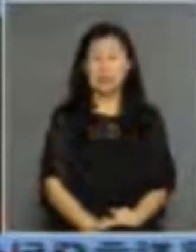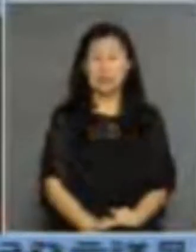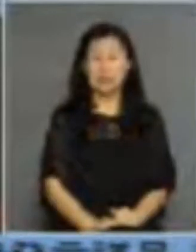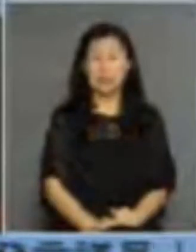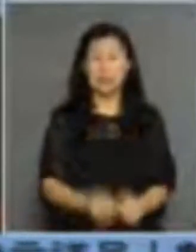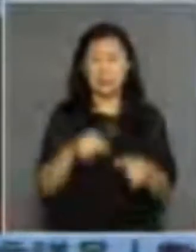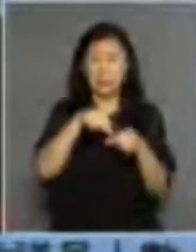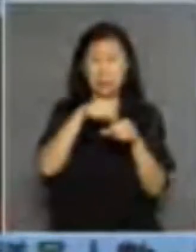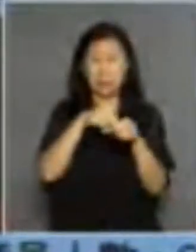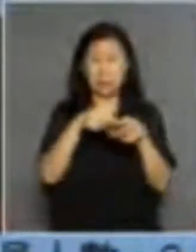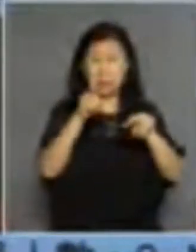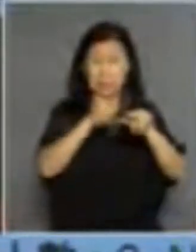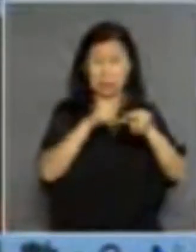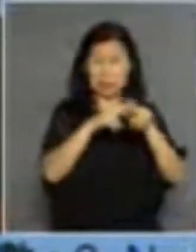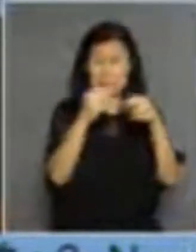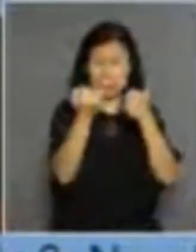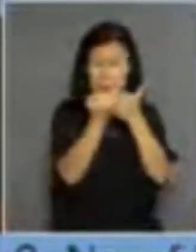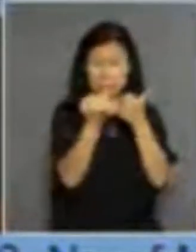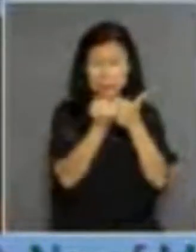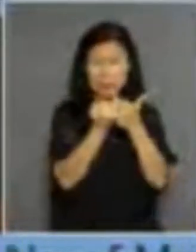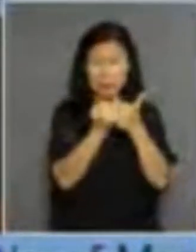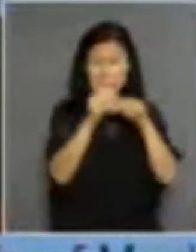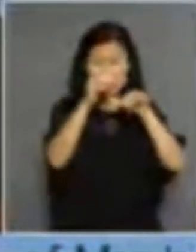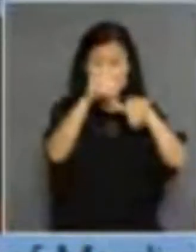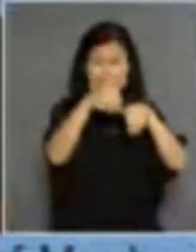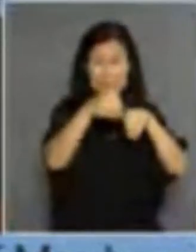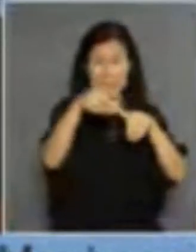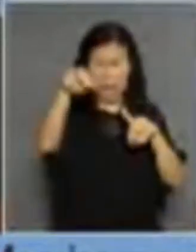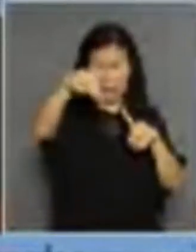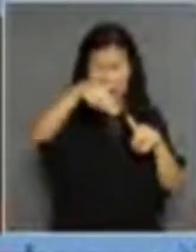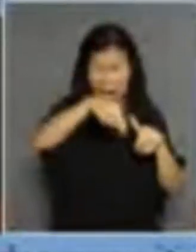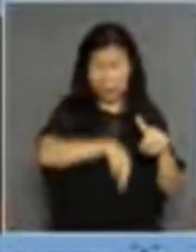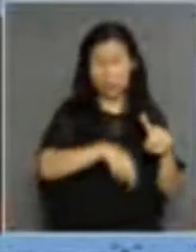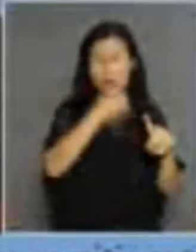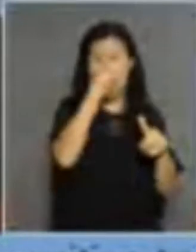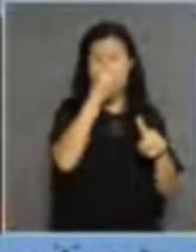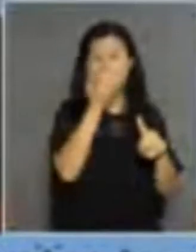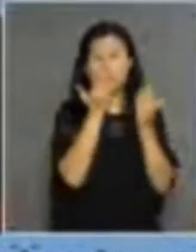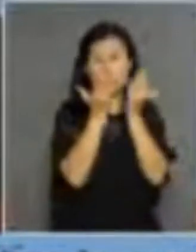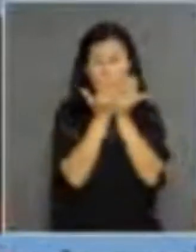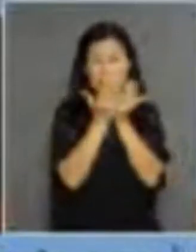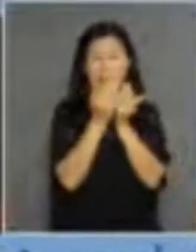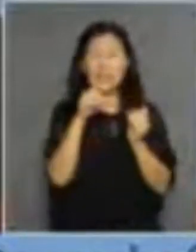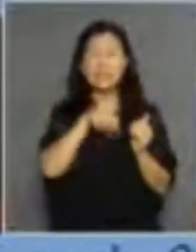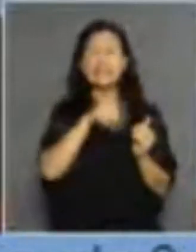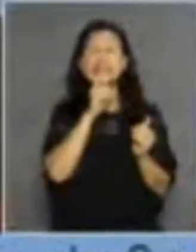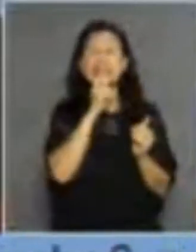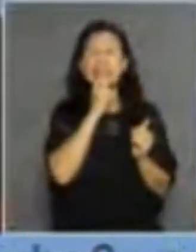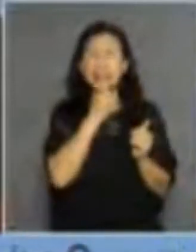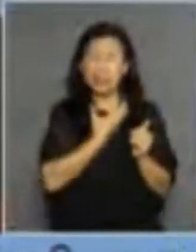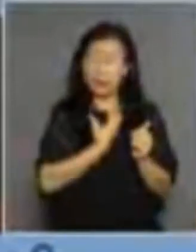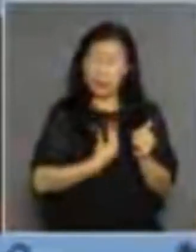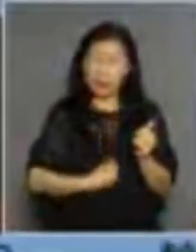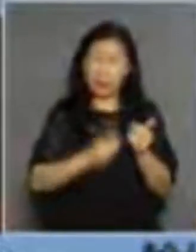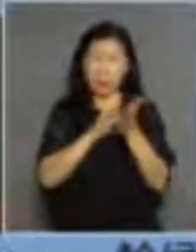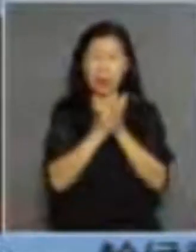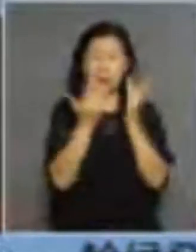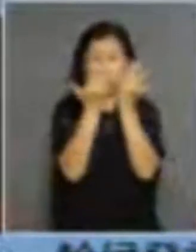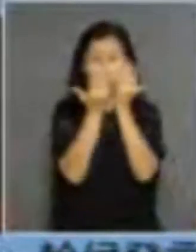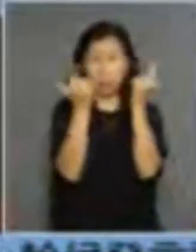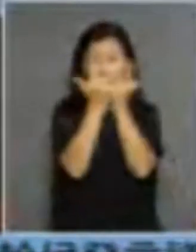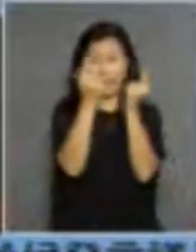呢個大陸嘅學生喺山區行路來讀書咩？有，我睇過啲感人嘅古仔，讀北大嗰啲，每